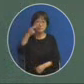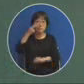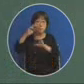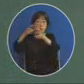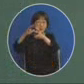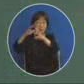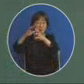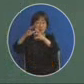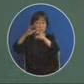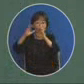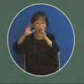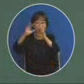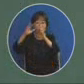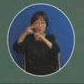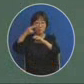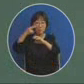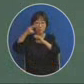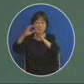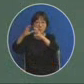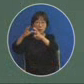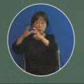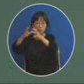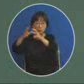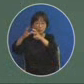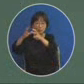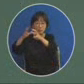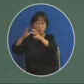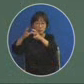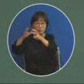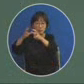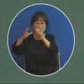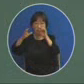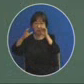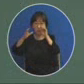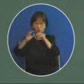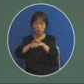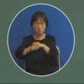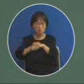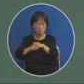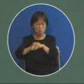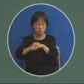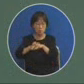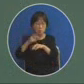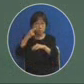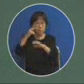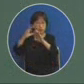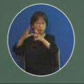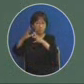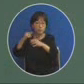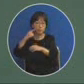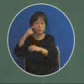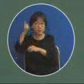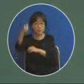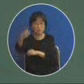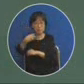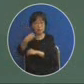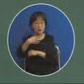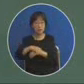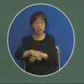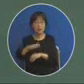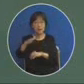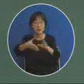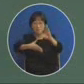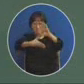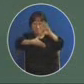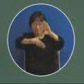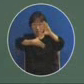저 남미 지역 선교 간다. 남미가 나쁘단 말이 아닙니다. 목사님 잘못 생각했습니다. And this one very well renowned scholar in America, when I told them that